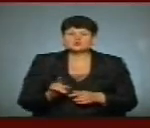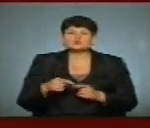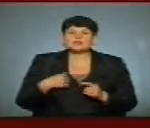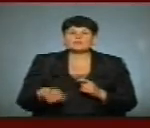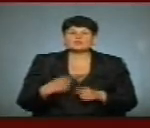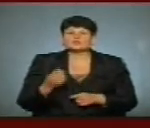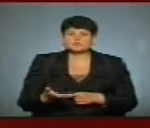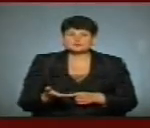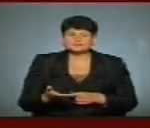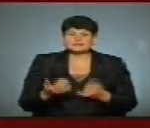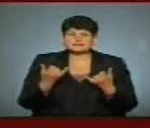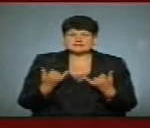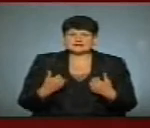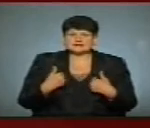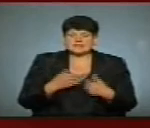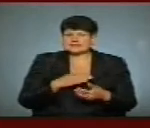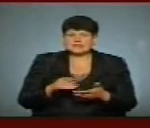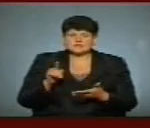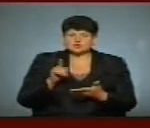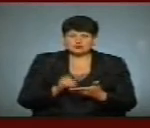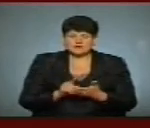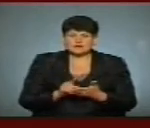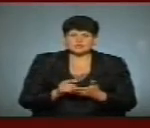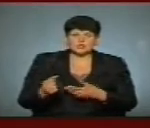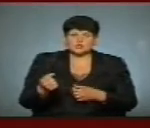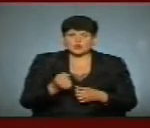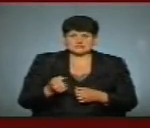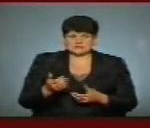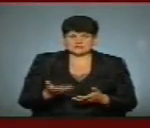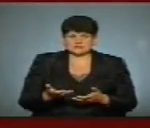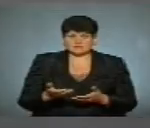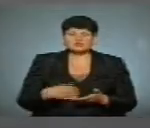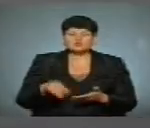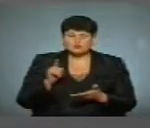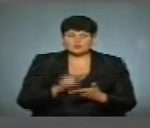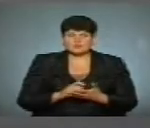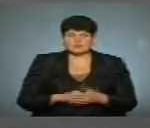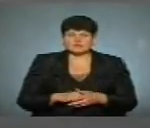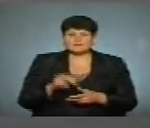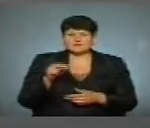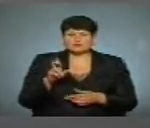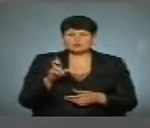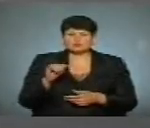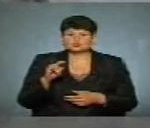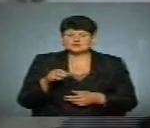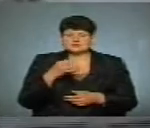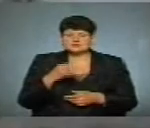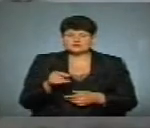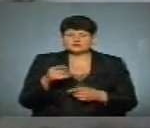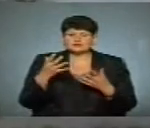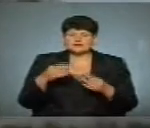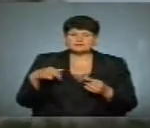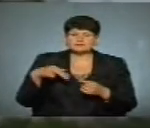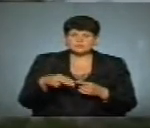порушу? Дивіться, зараз я не зобов'язаний носити. Зобов'язаний. Не зобов'язаний. Зобов'язаний. Ні. Павло Бузько розповів, того дня пішов у магазин